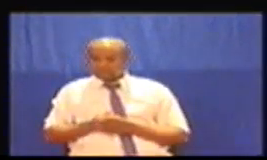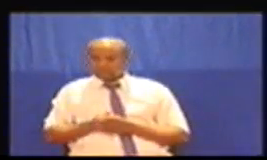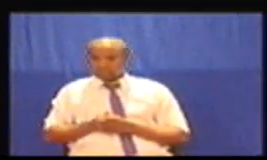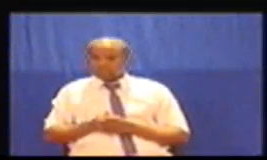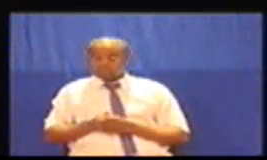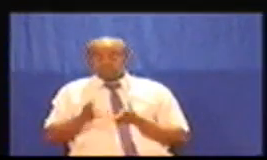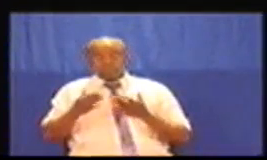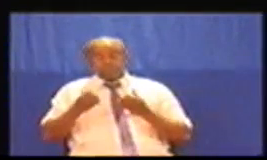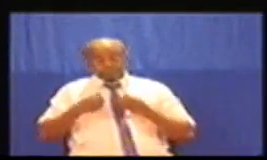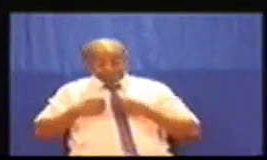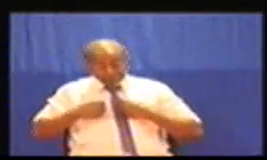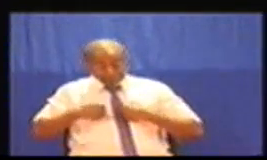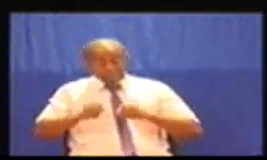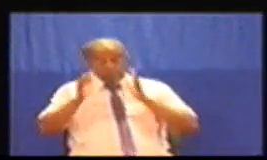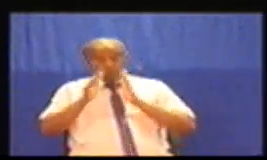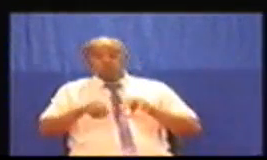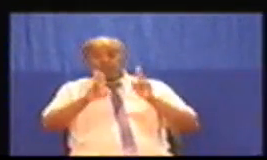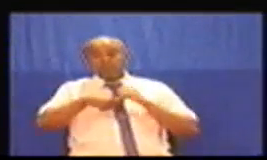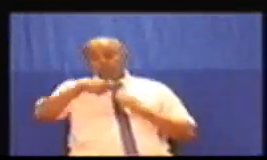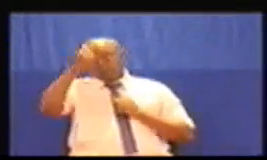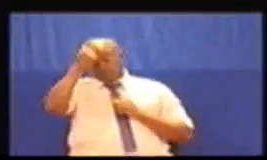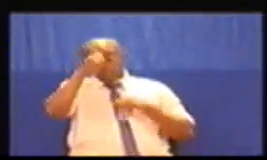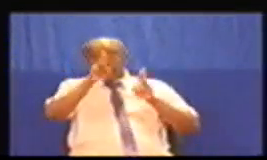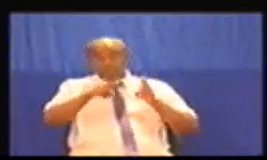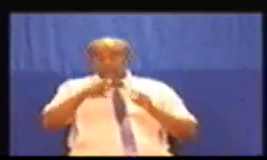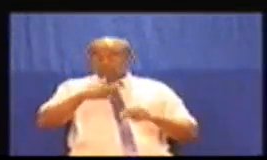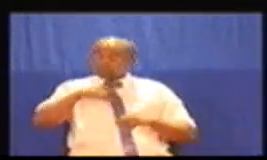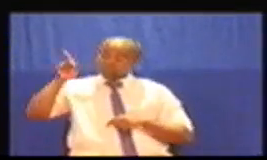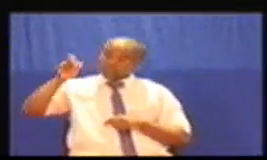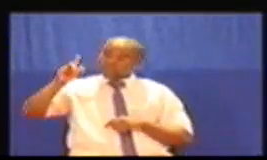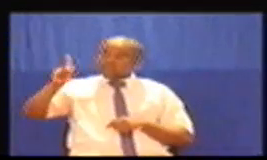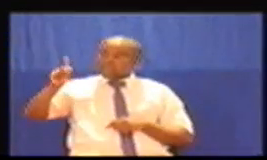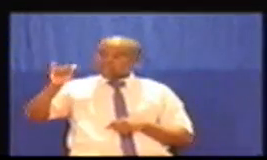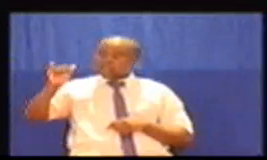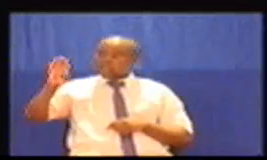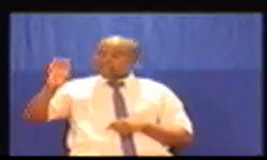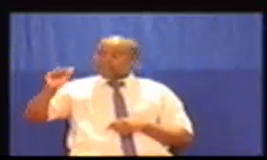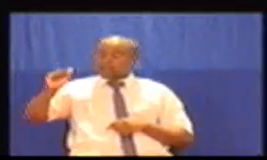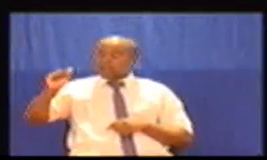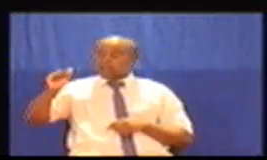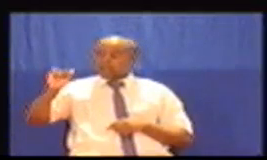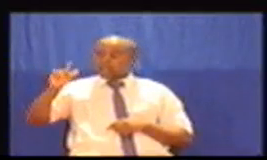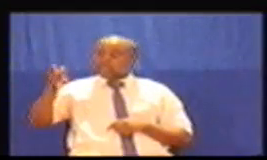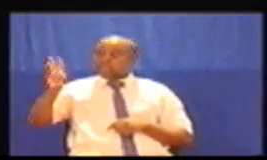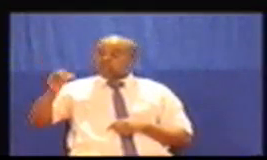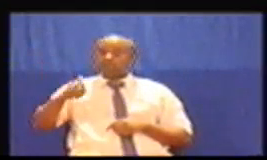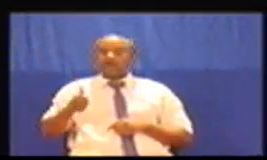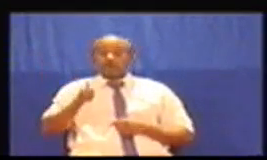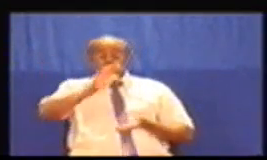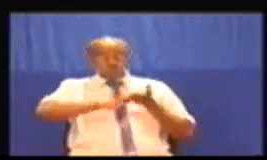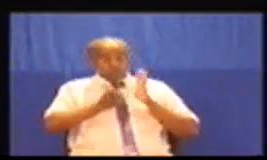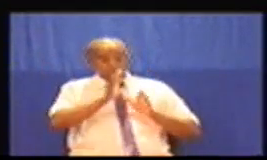Mtendaji mkuu, nakukumbusha tu mahakama ya Kibaigwa bado bwana, tulikubaliana kwamba mwezi huu wa 4 huu inaanza